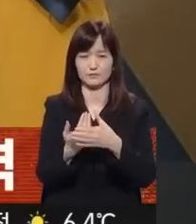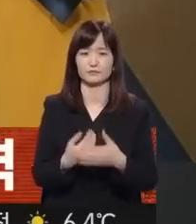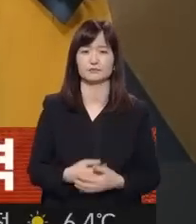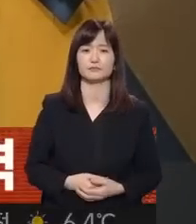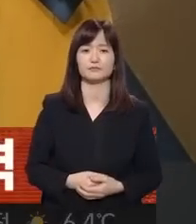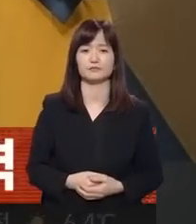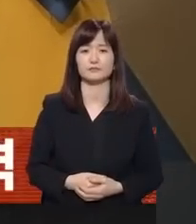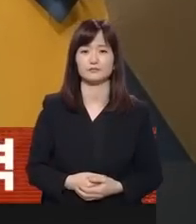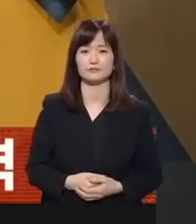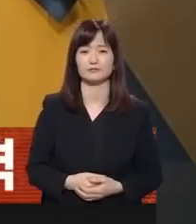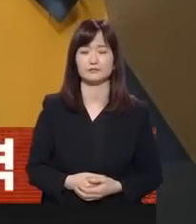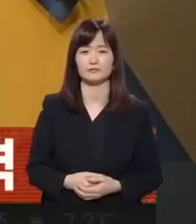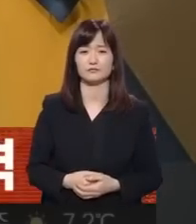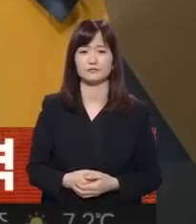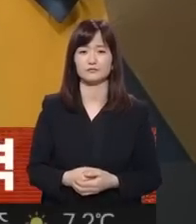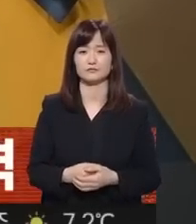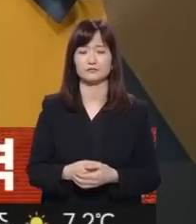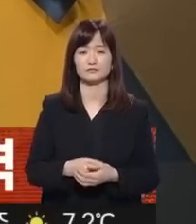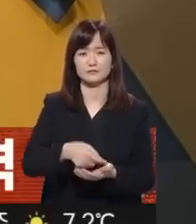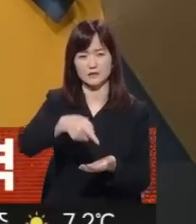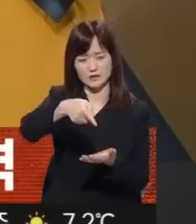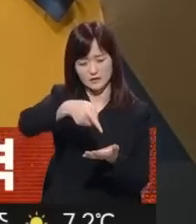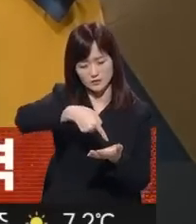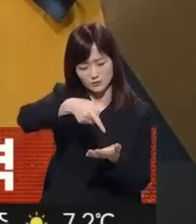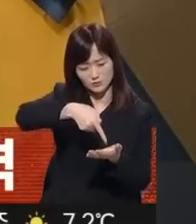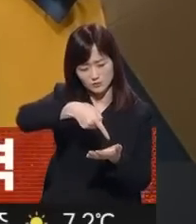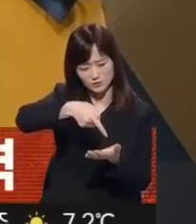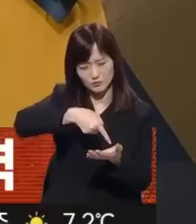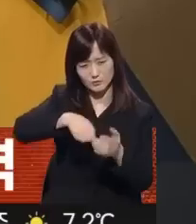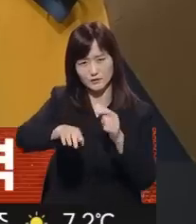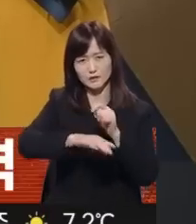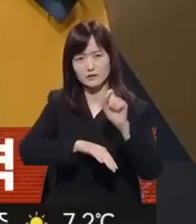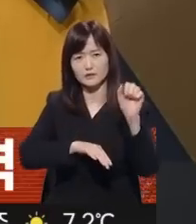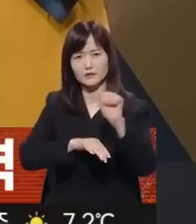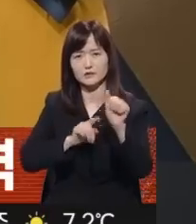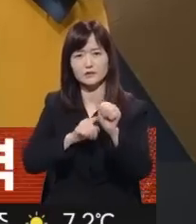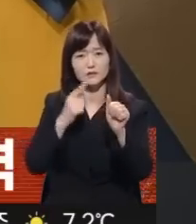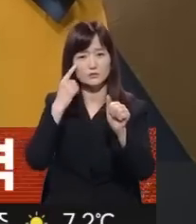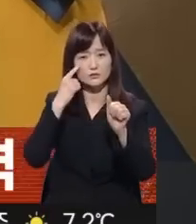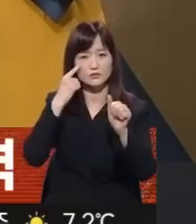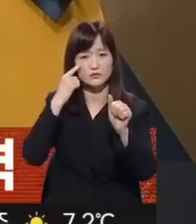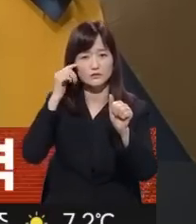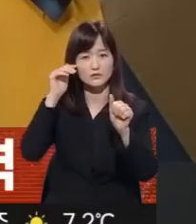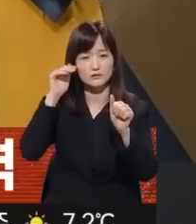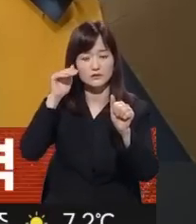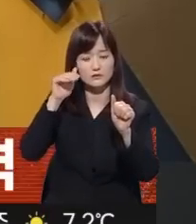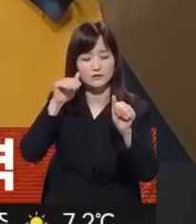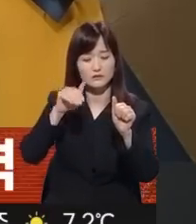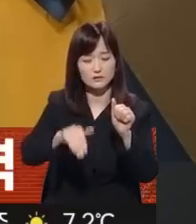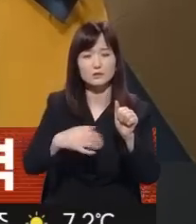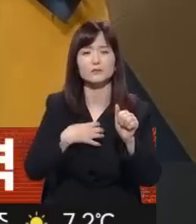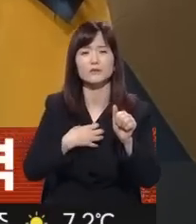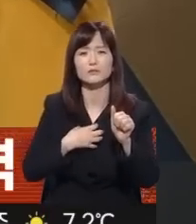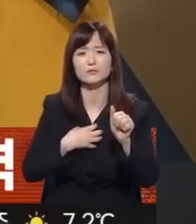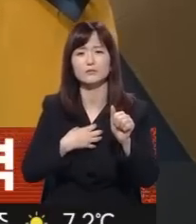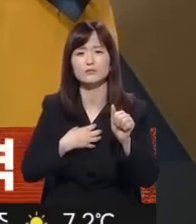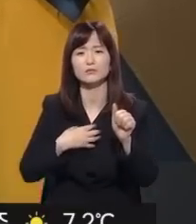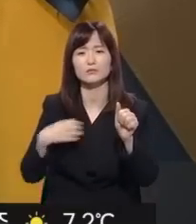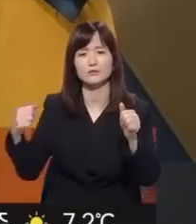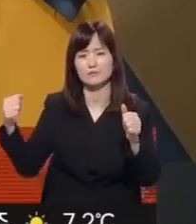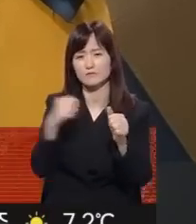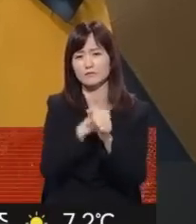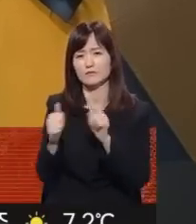일이었는데요이 사건으로 여러 차례 수술을 받은 택시기사는 실명 위기에 처한 상황이라고 합니다 가해